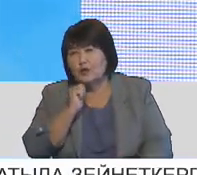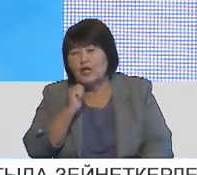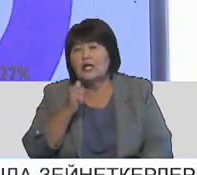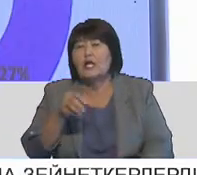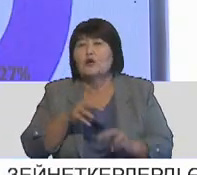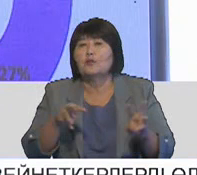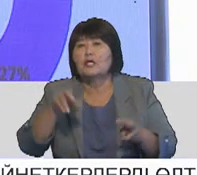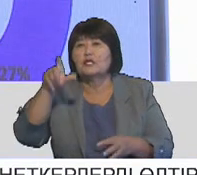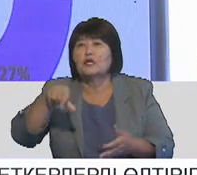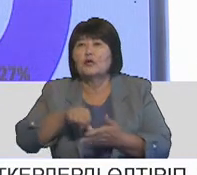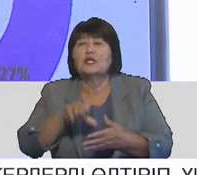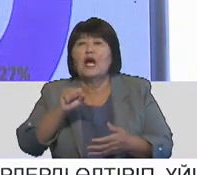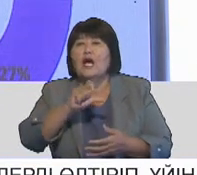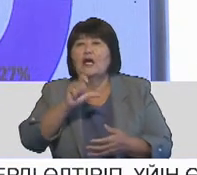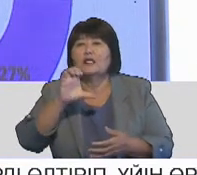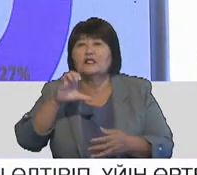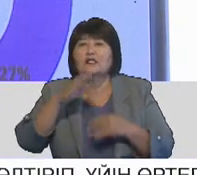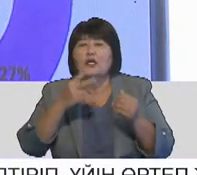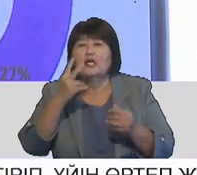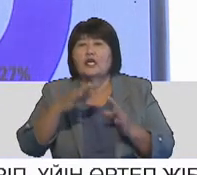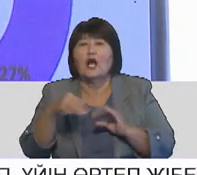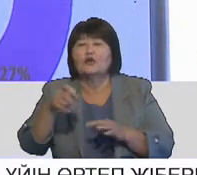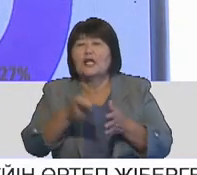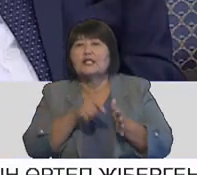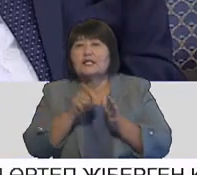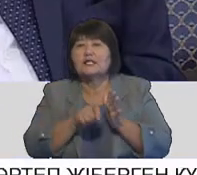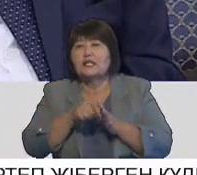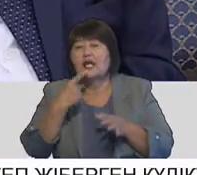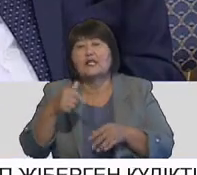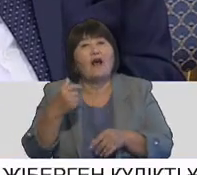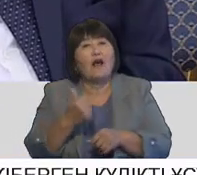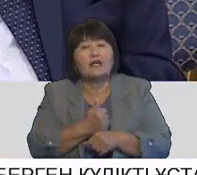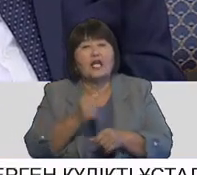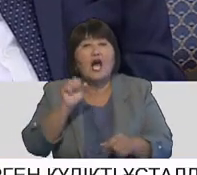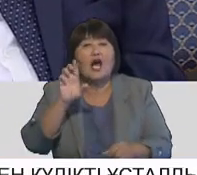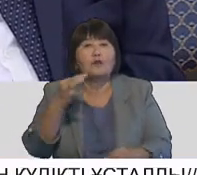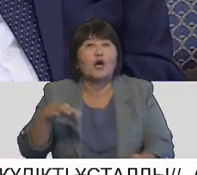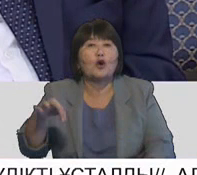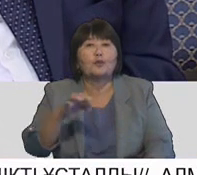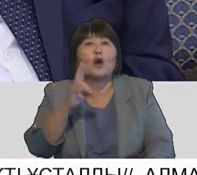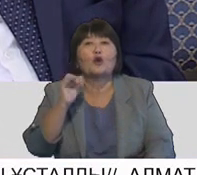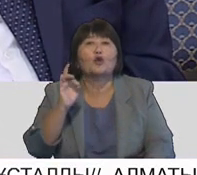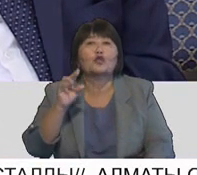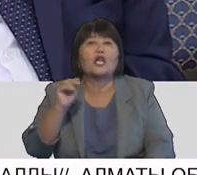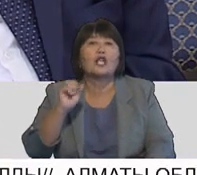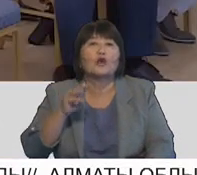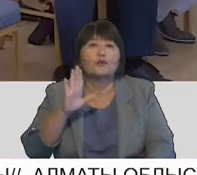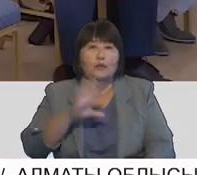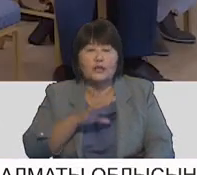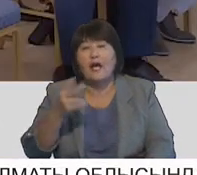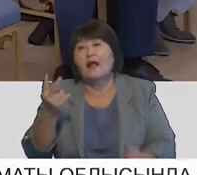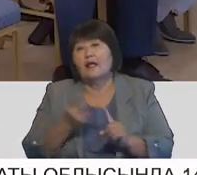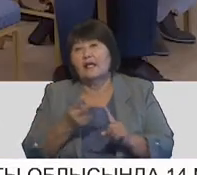Министрлік өкілдері АЭС салу үшін екі аудан зерттелгенін атап өтті. Алғашқысы Абай облысы Курчатов ауданы болса,